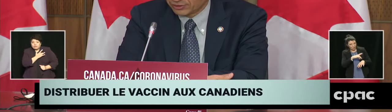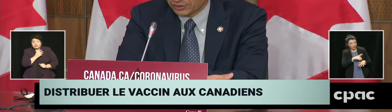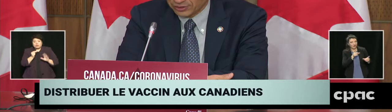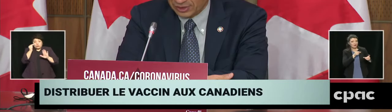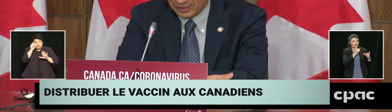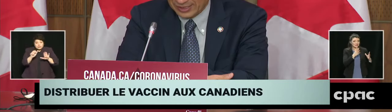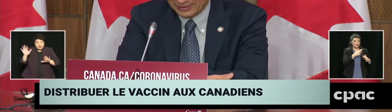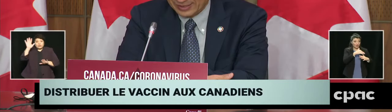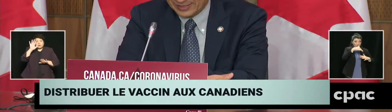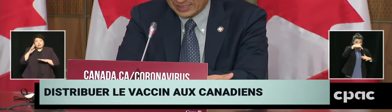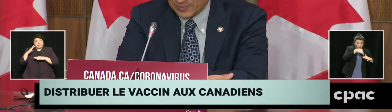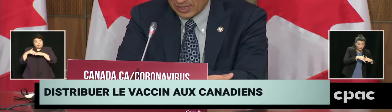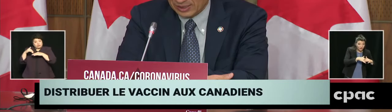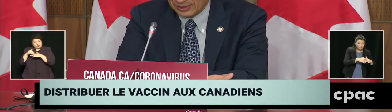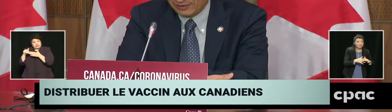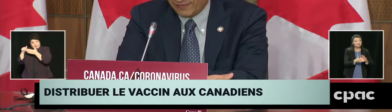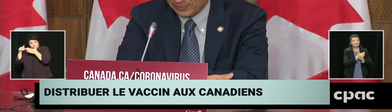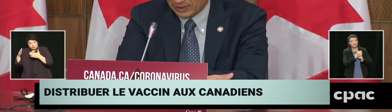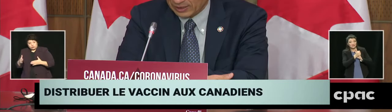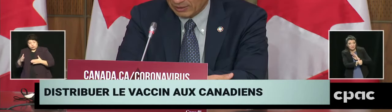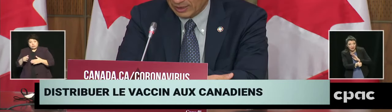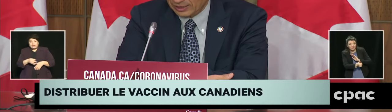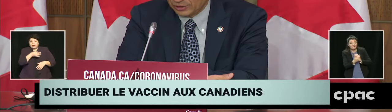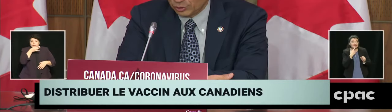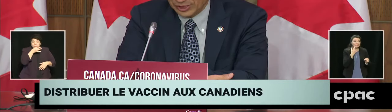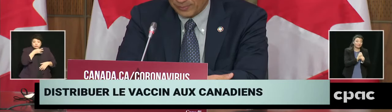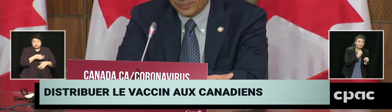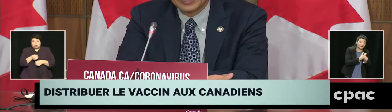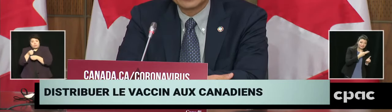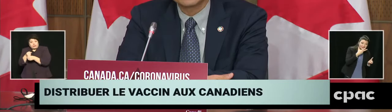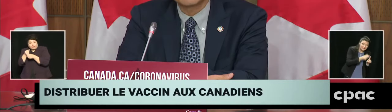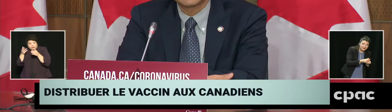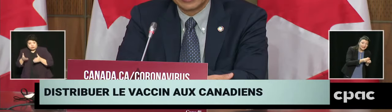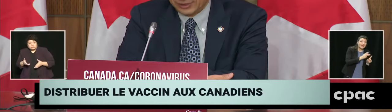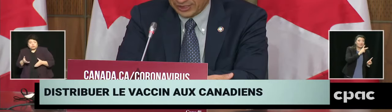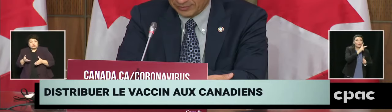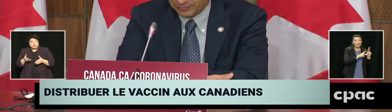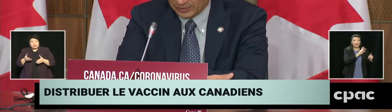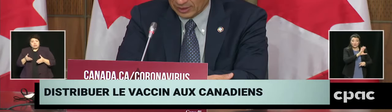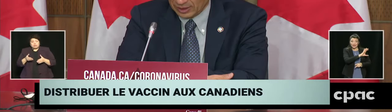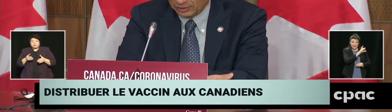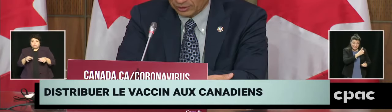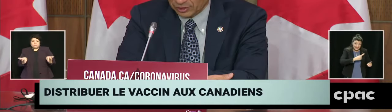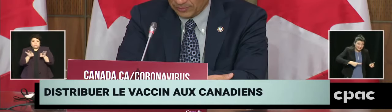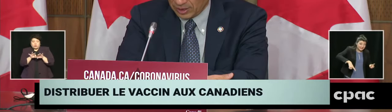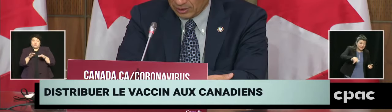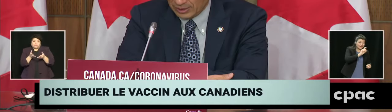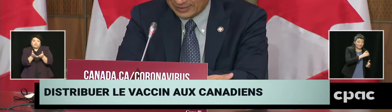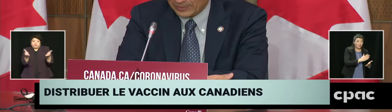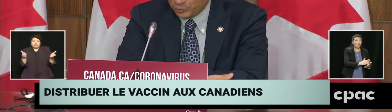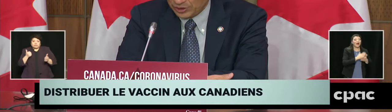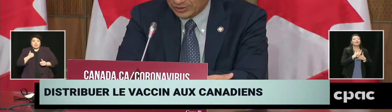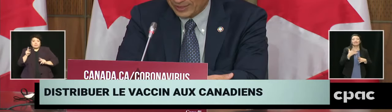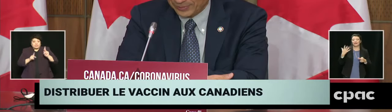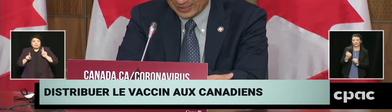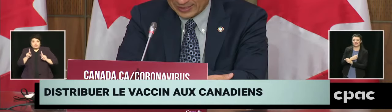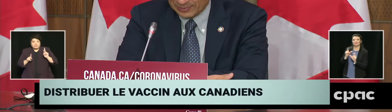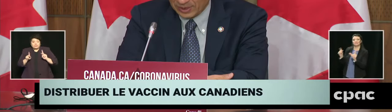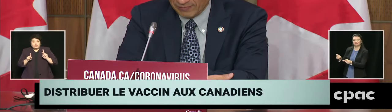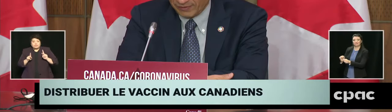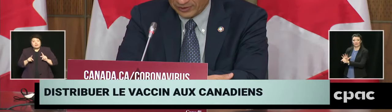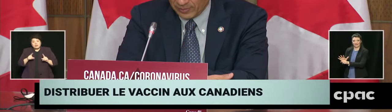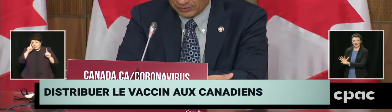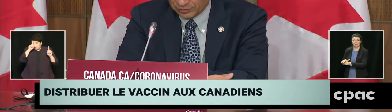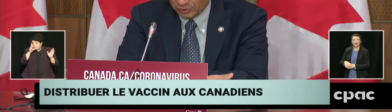dirigeants autochtones, des experts, des fabricants et de toute la population canadienne. Notre plan s'appuie sur les